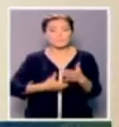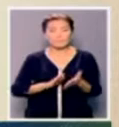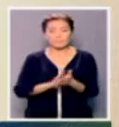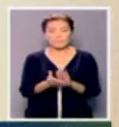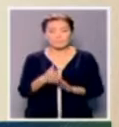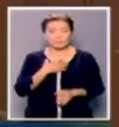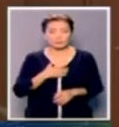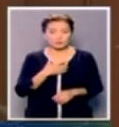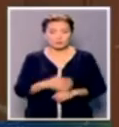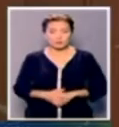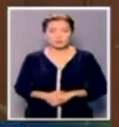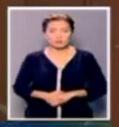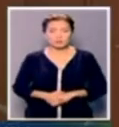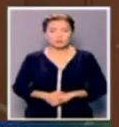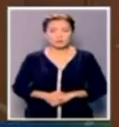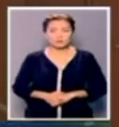алаңдатты.